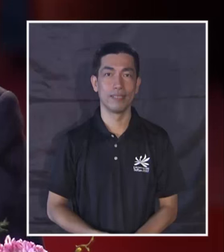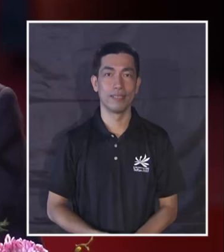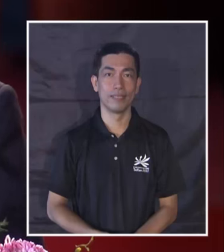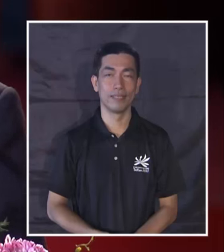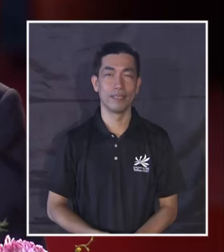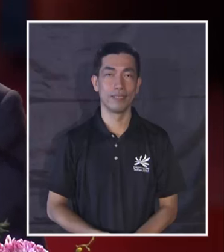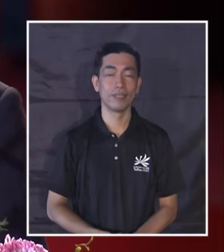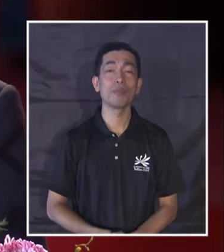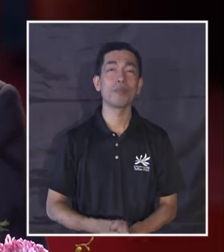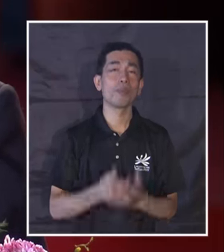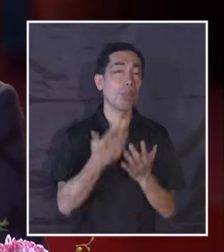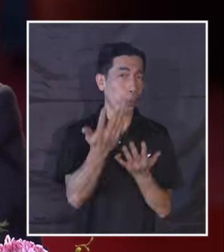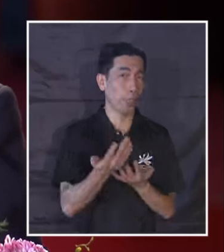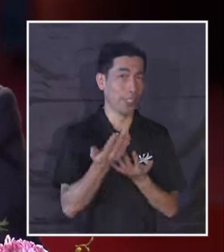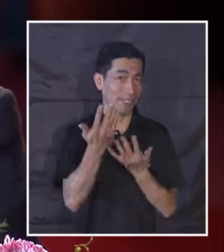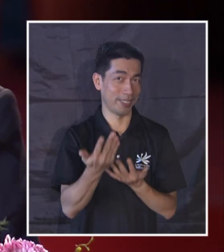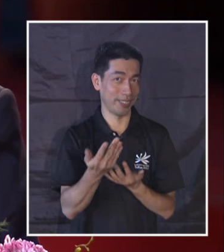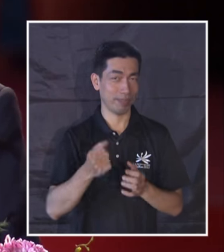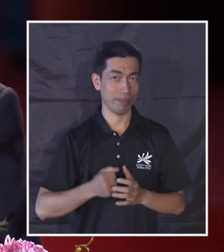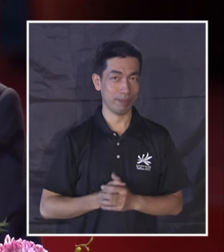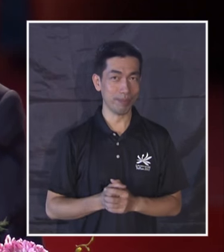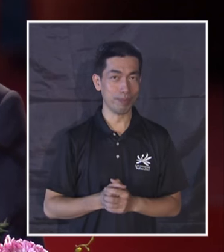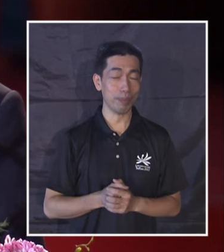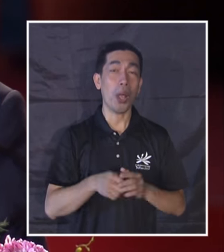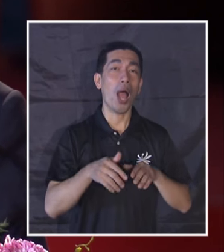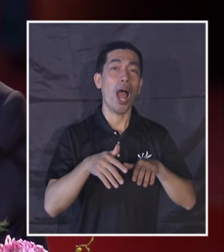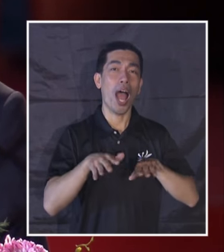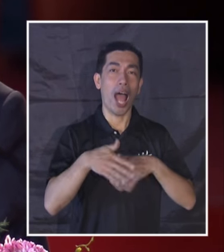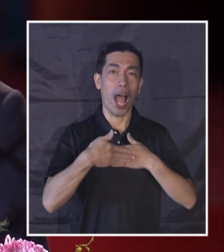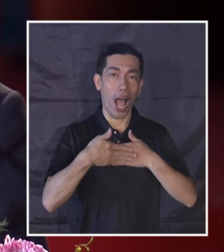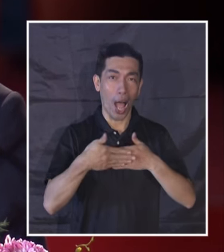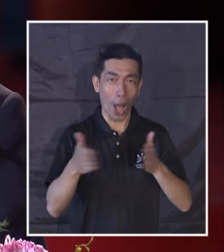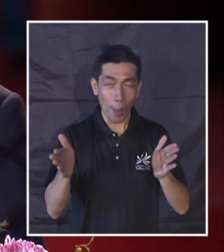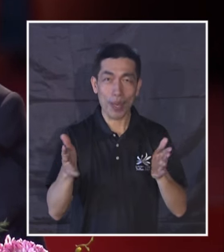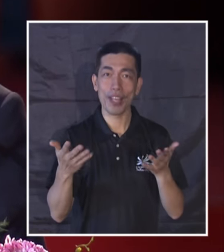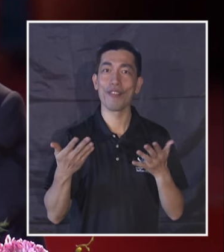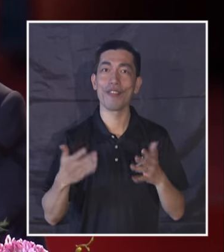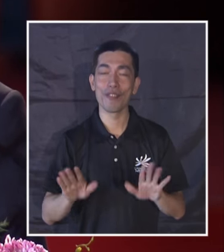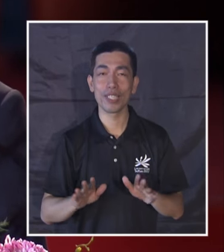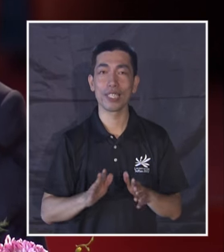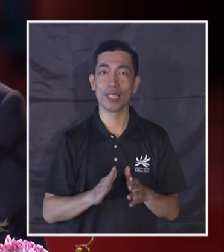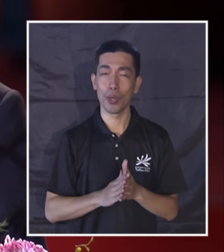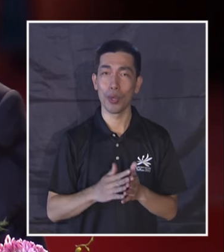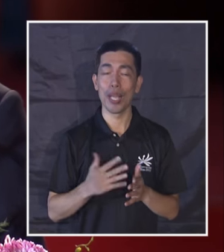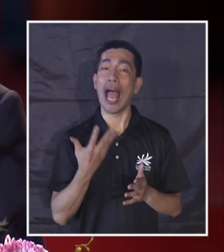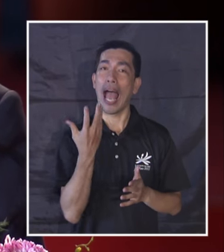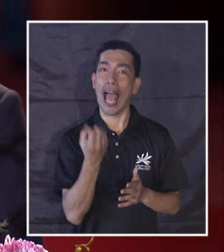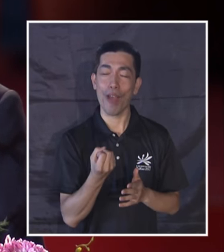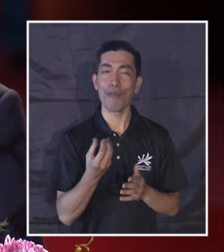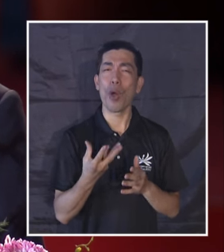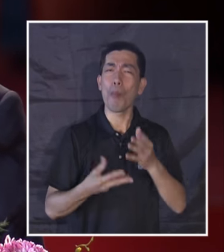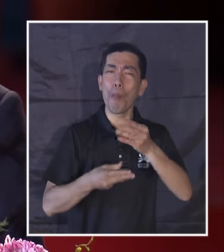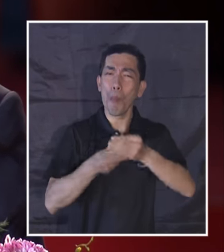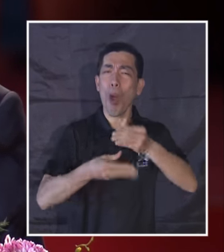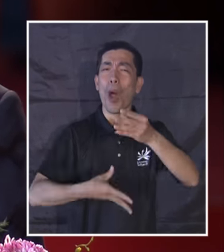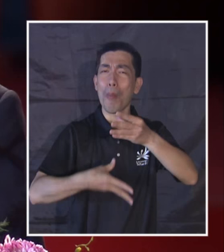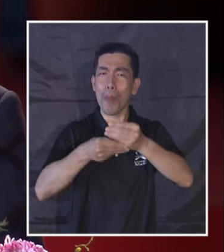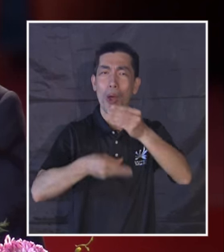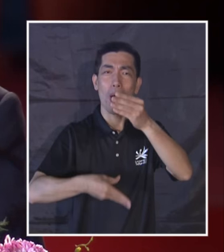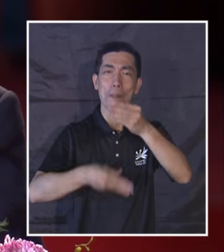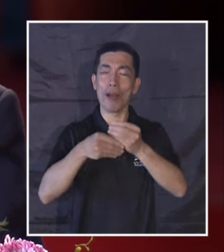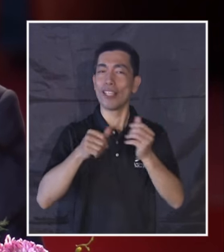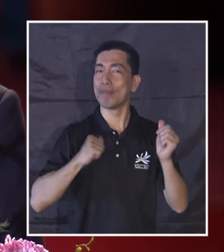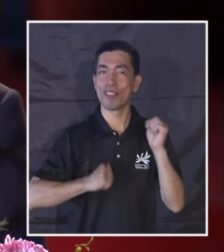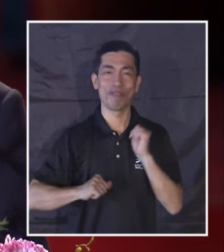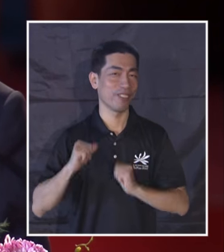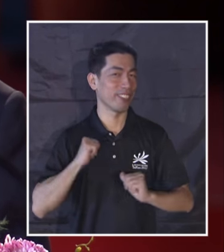等一下的开场，还有台北城市剧场、悠人神谷以及秀卡斯